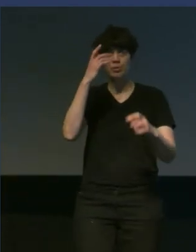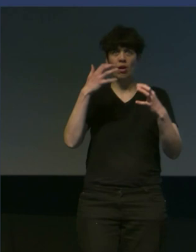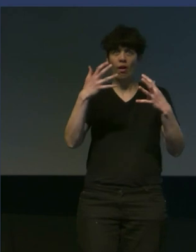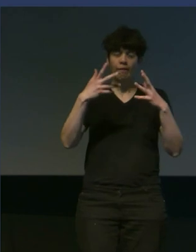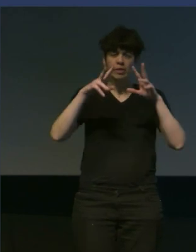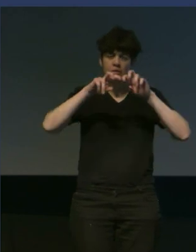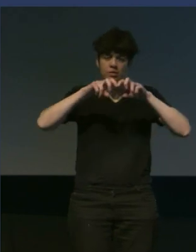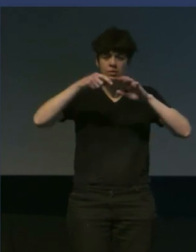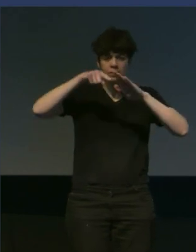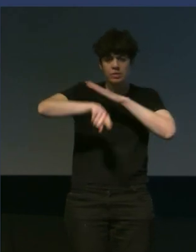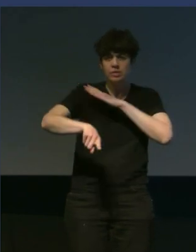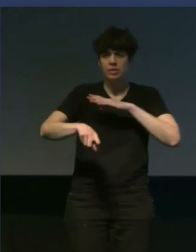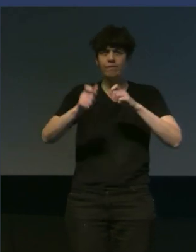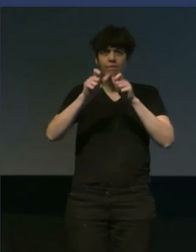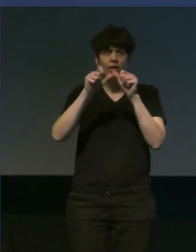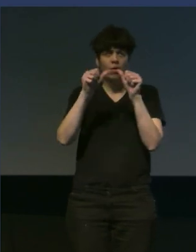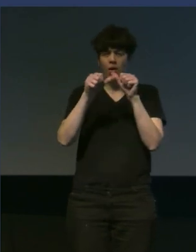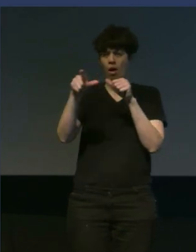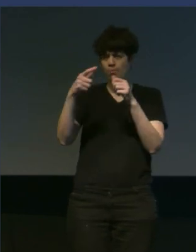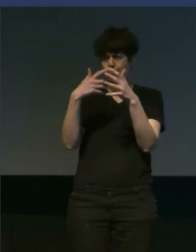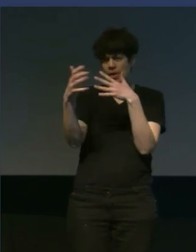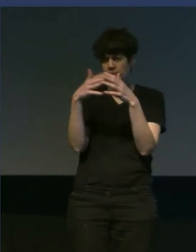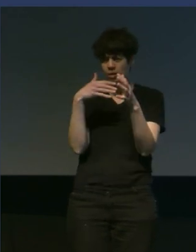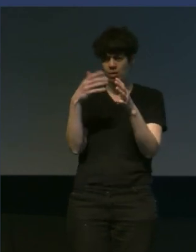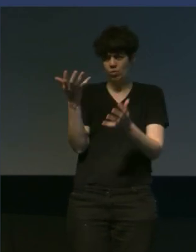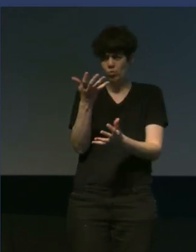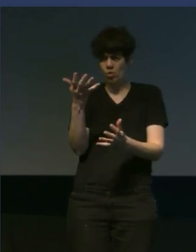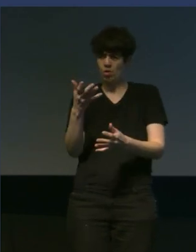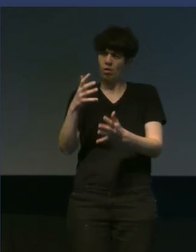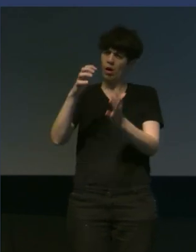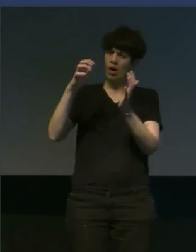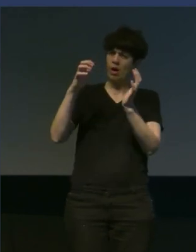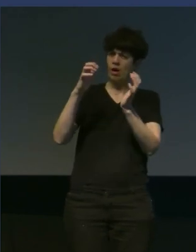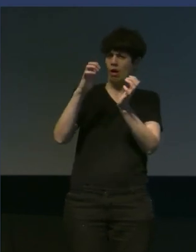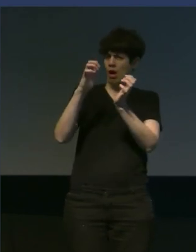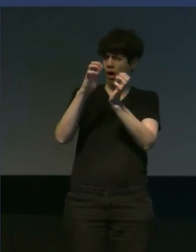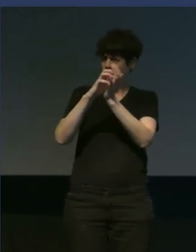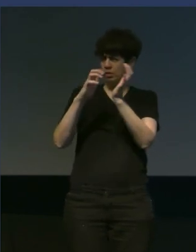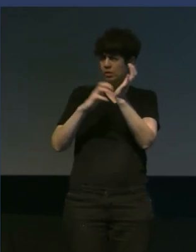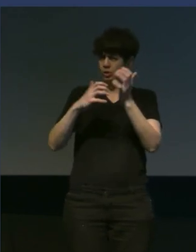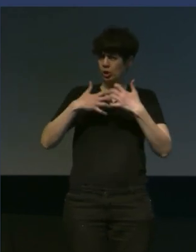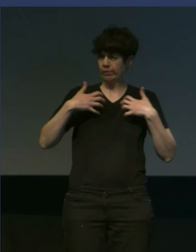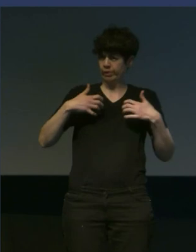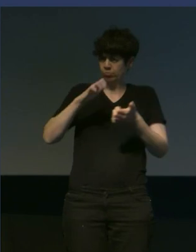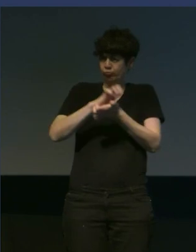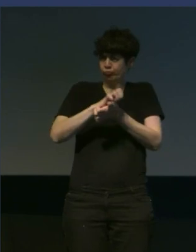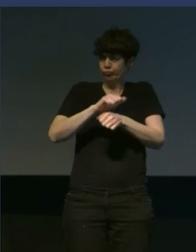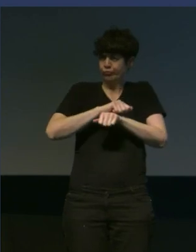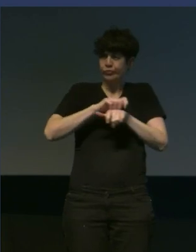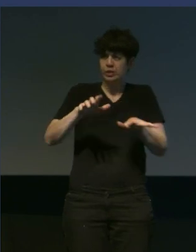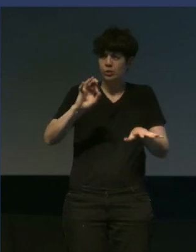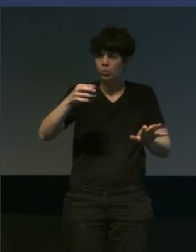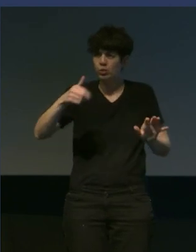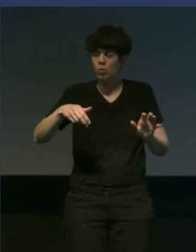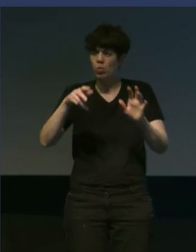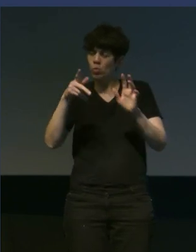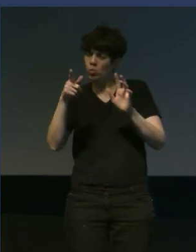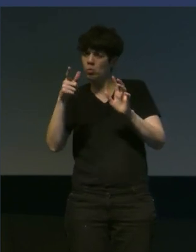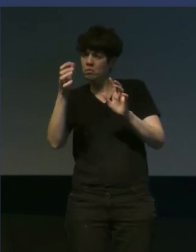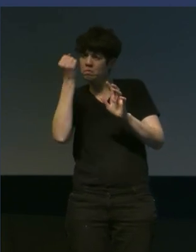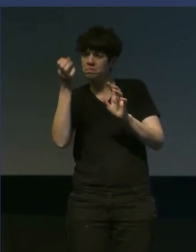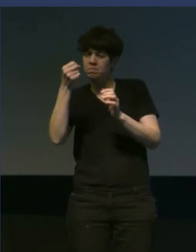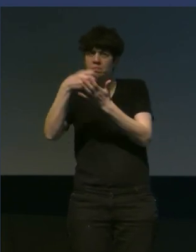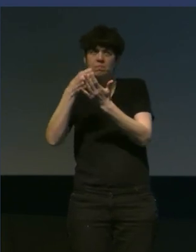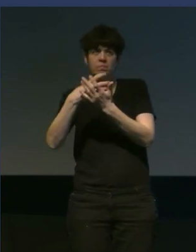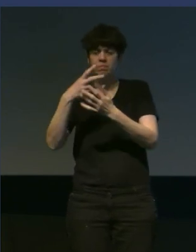profession exacte de la personne qui a publié des articles scientifiques. Vous pouvez avoir accès à